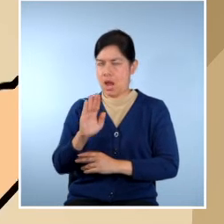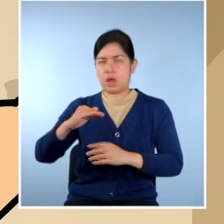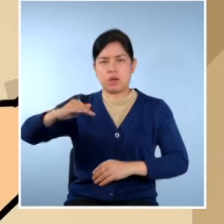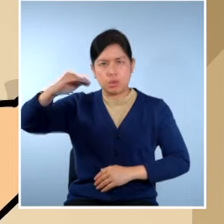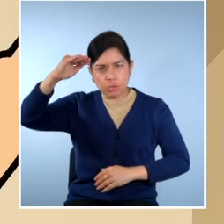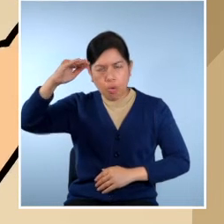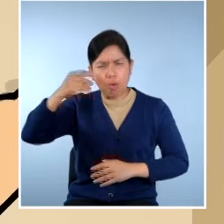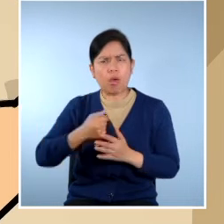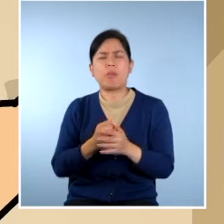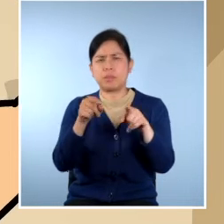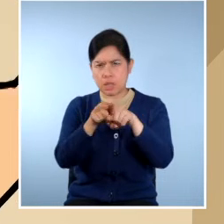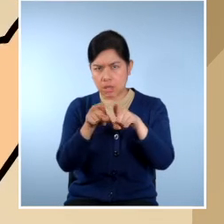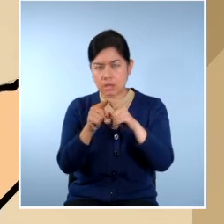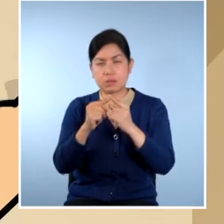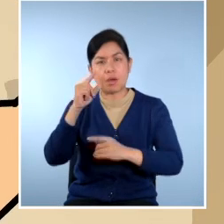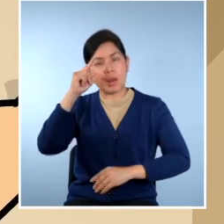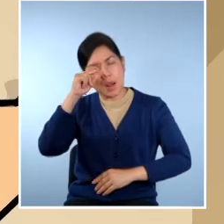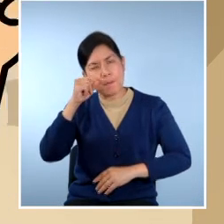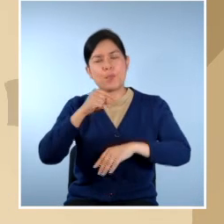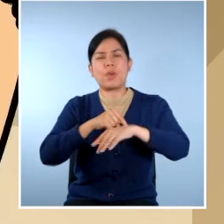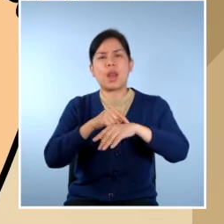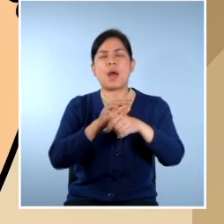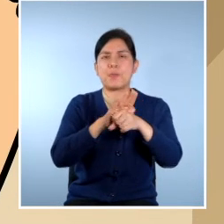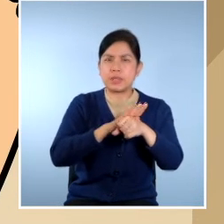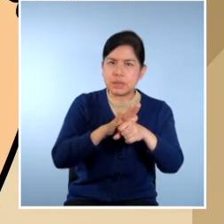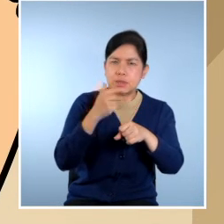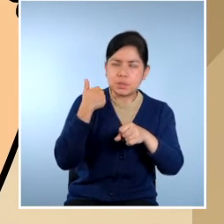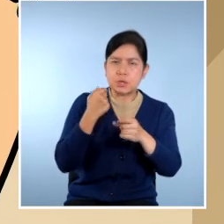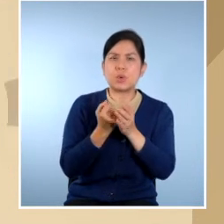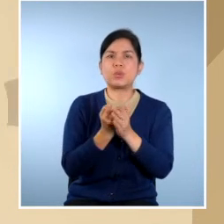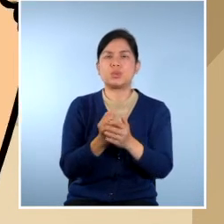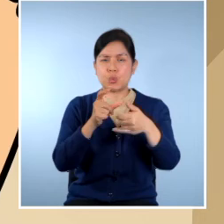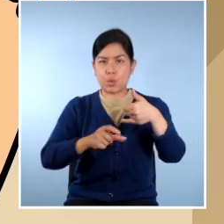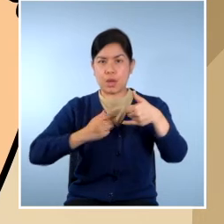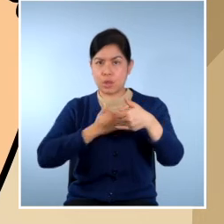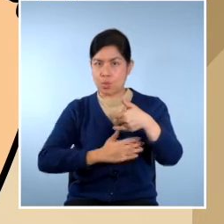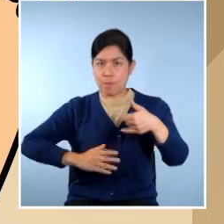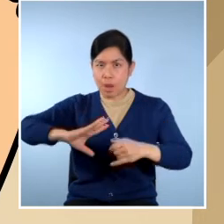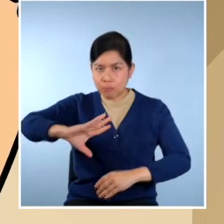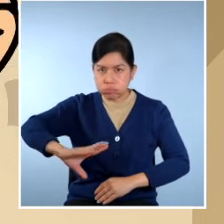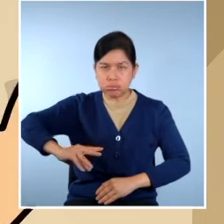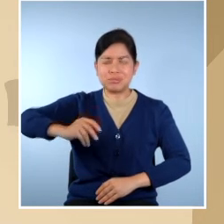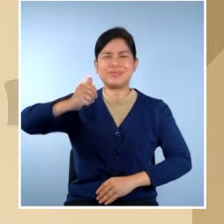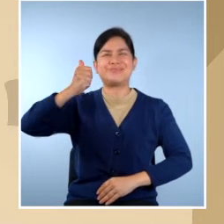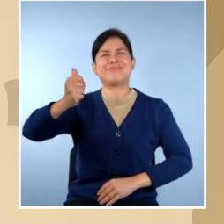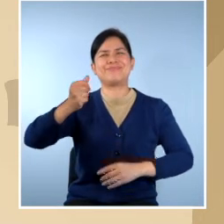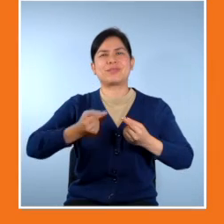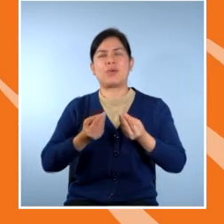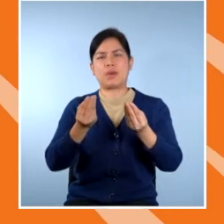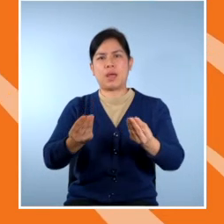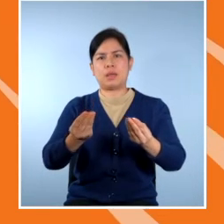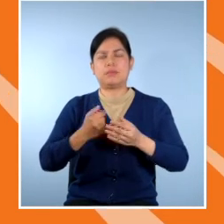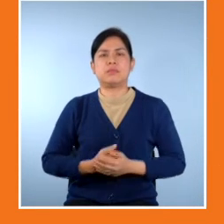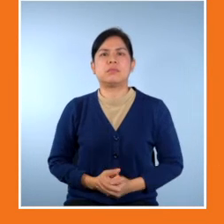นอนดึกได้การนอนหพักพอย่เพีงพอช่วยให้รังกได้ฟื้นฟูและซ้อมแมตวเองให้สดชื่นแข็งแรงได้นะ